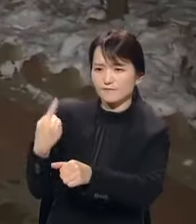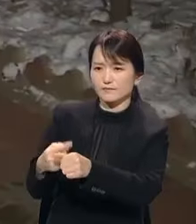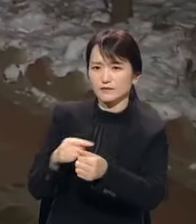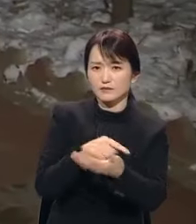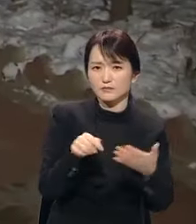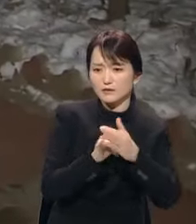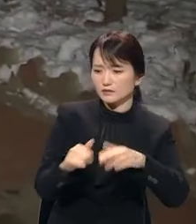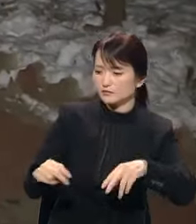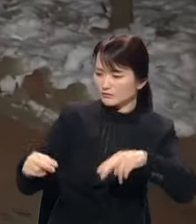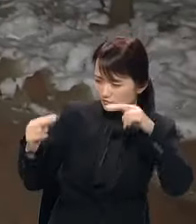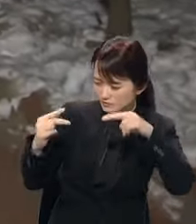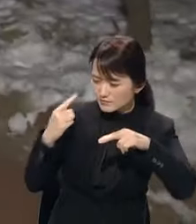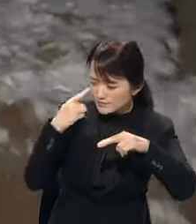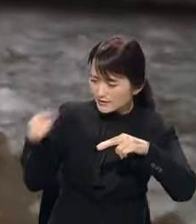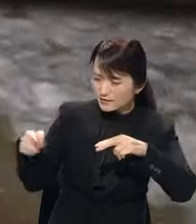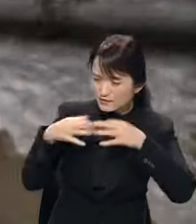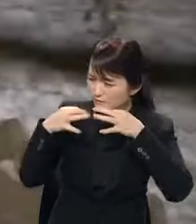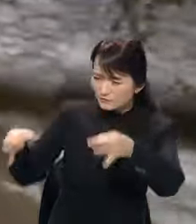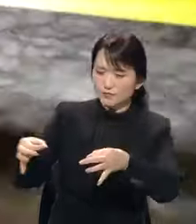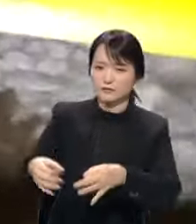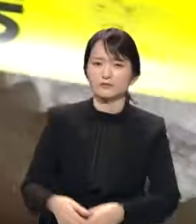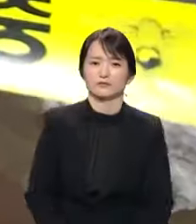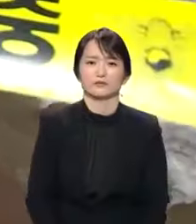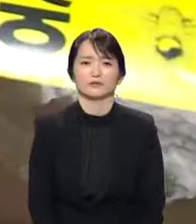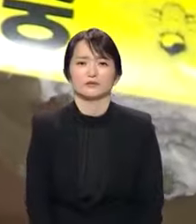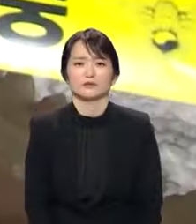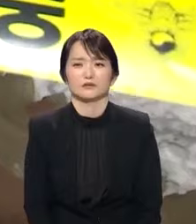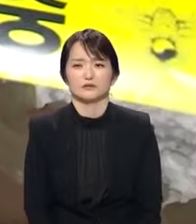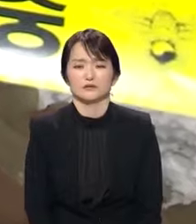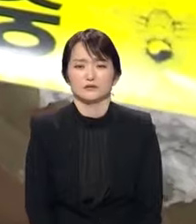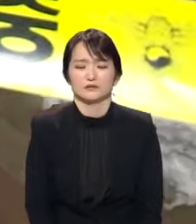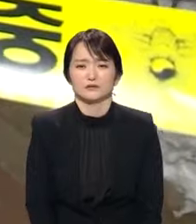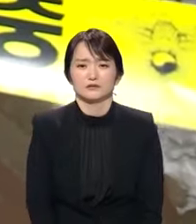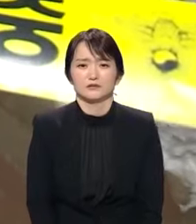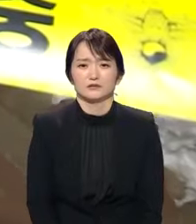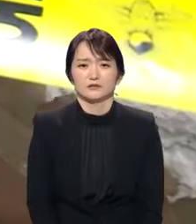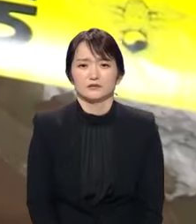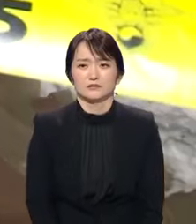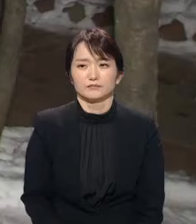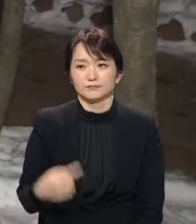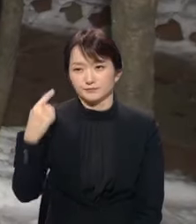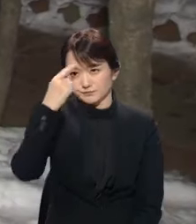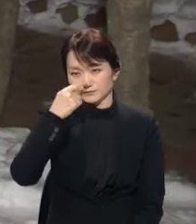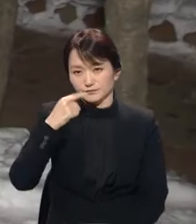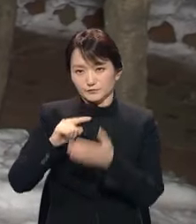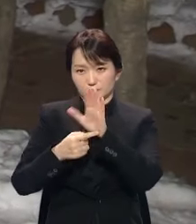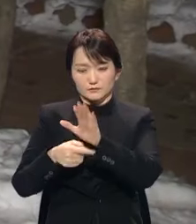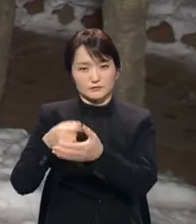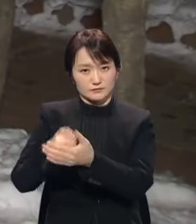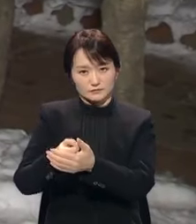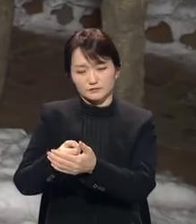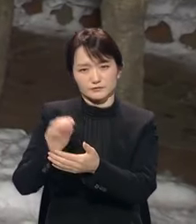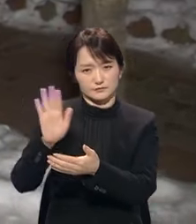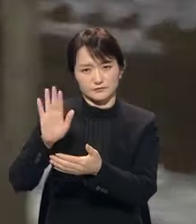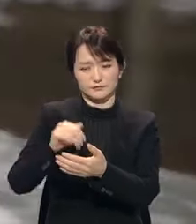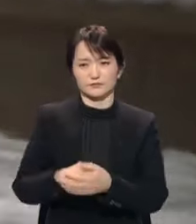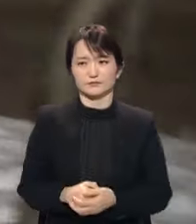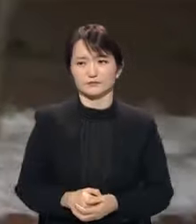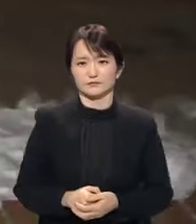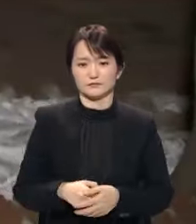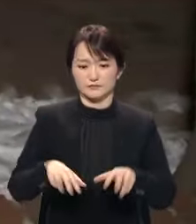얼굴 좀 봐야겠다 이렇게 울부짖기도 했습니다. 역시 당시에 신상공개 결정이 안 났던 모양이죠. 그러니까 저희도